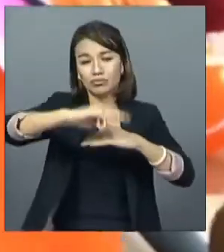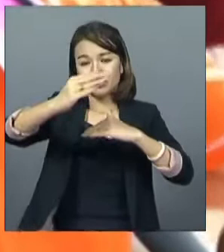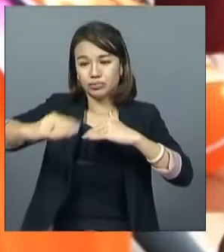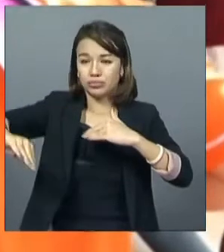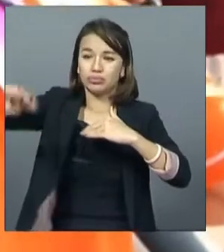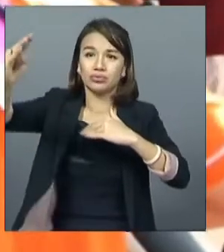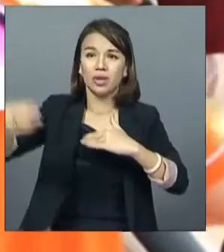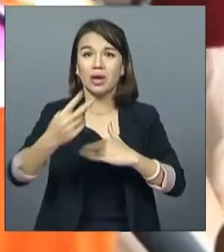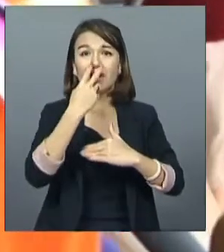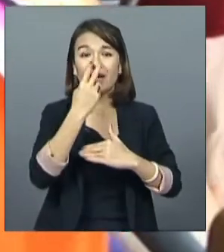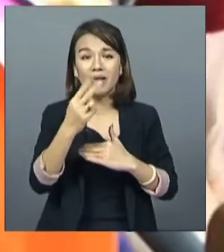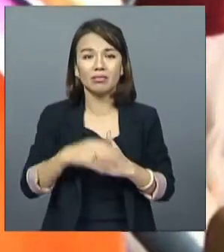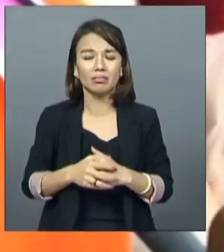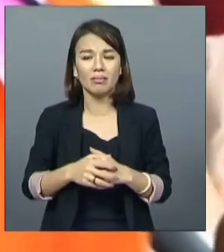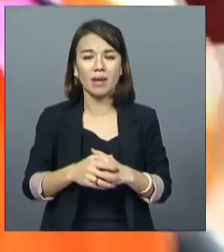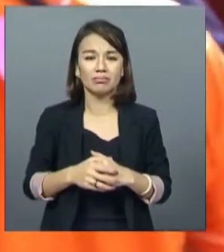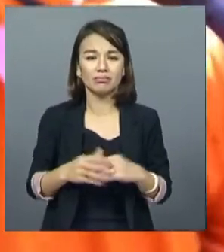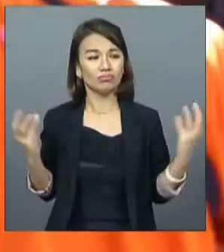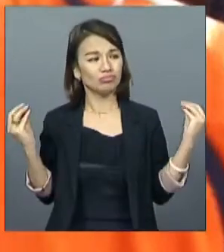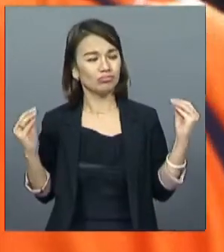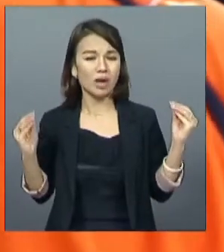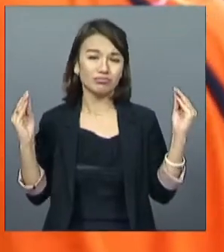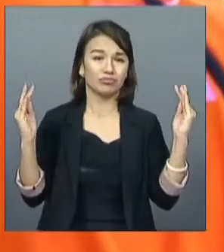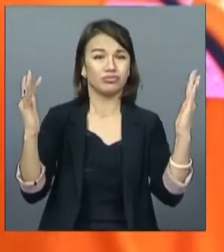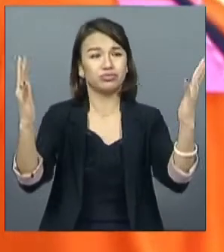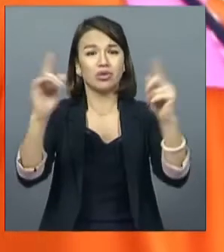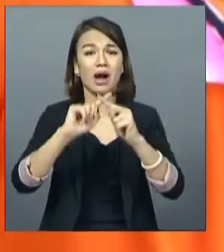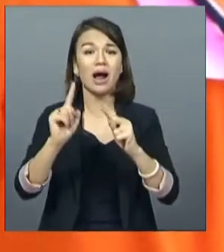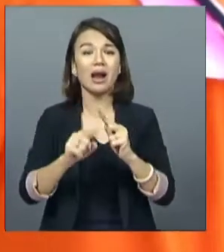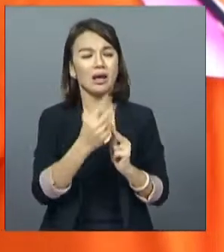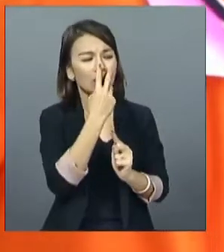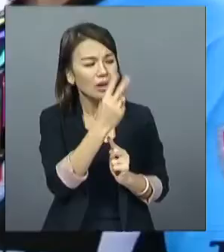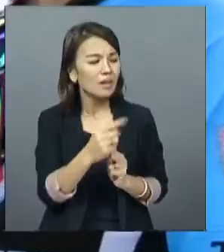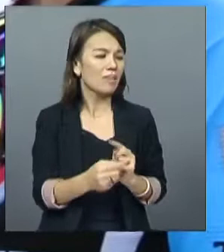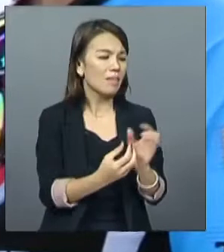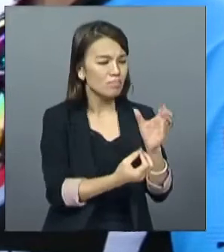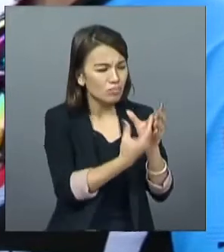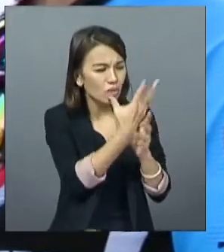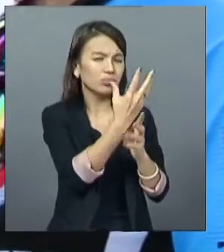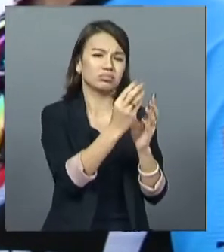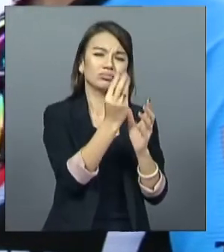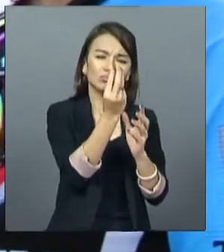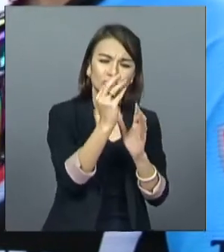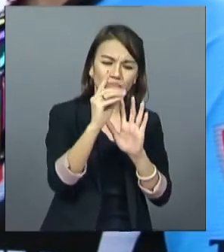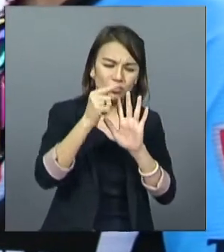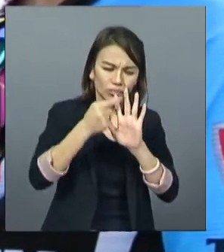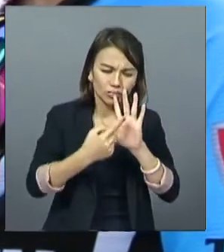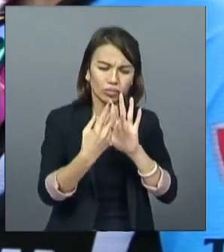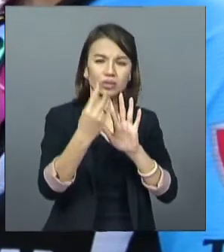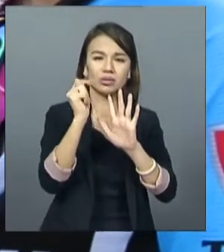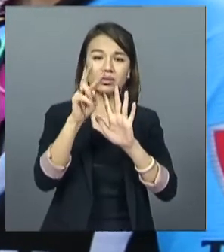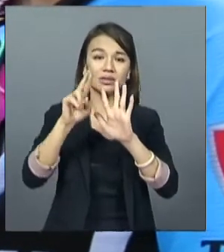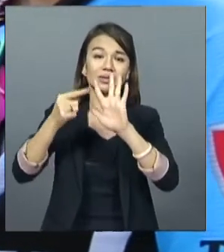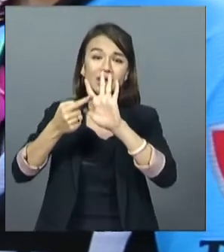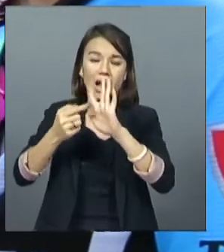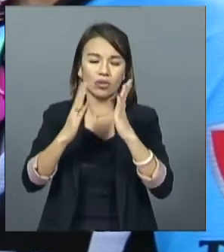ข้างทางก็จะมีแต่ผลผลิตทางการเกษตรนะครับโดยเฉพาะสวนพุทรากลางม้งที่ชาวบ้านโพน